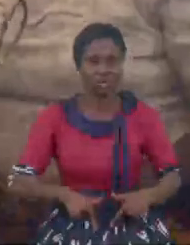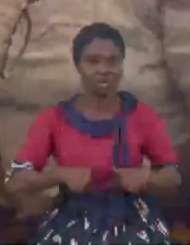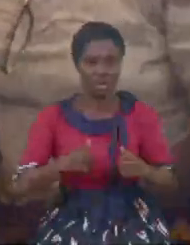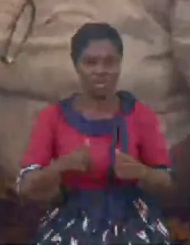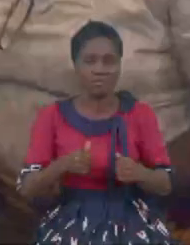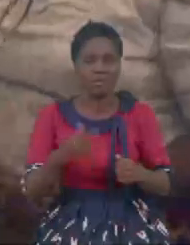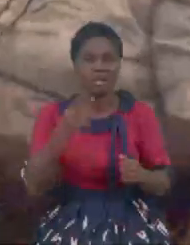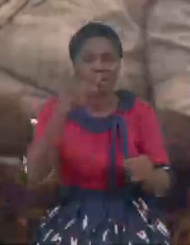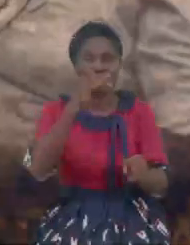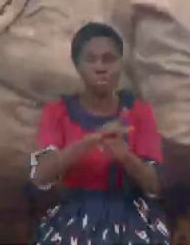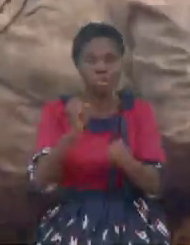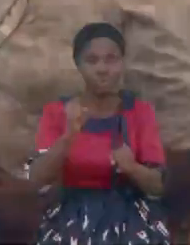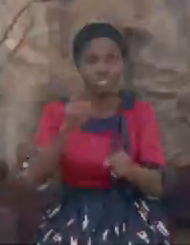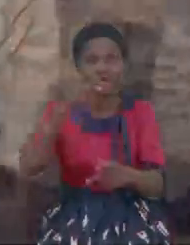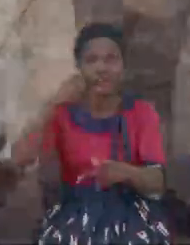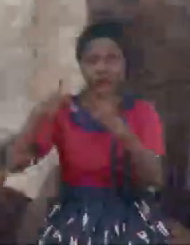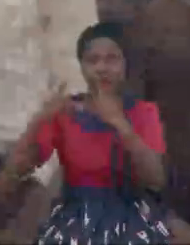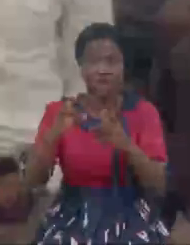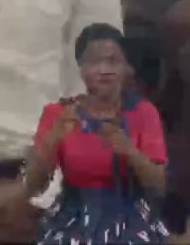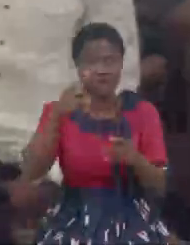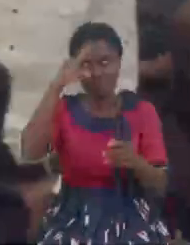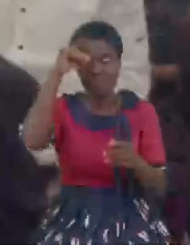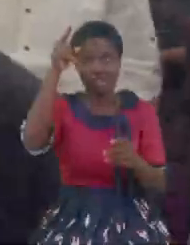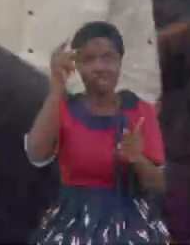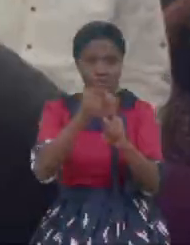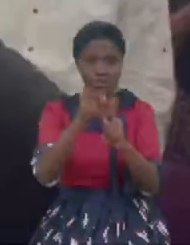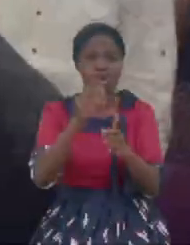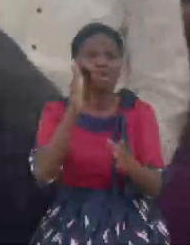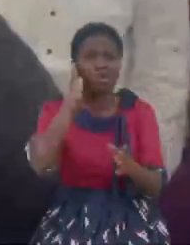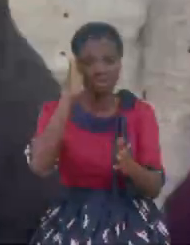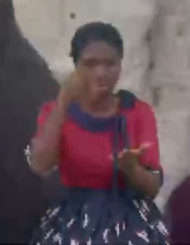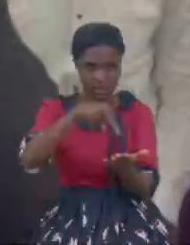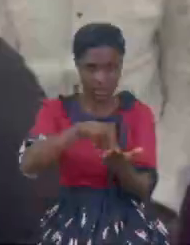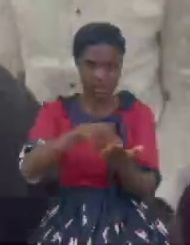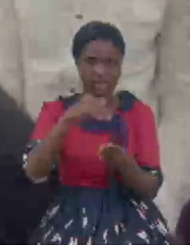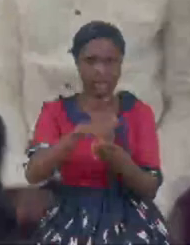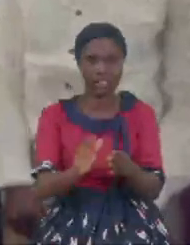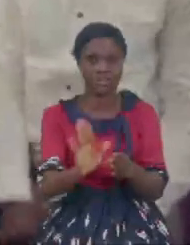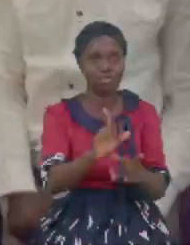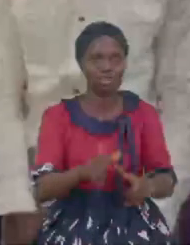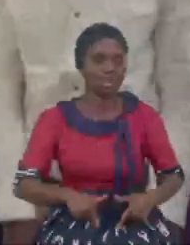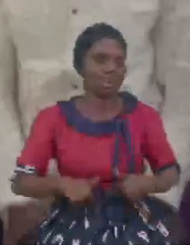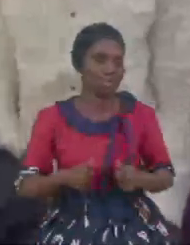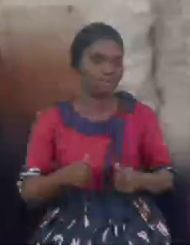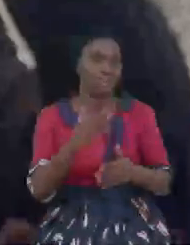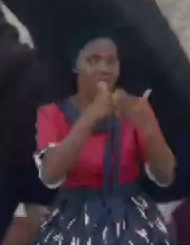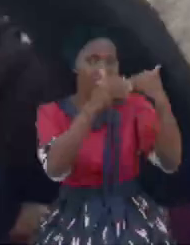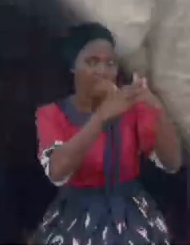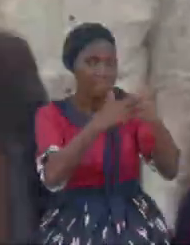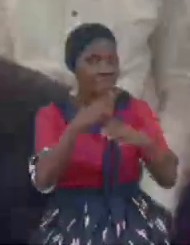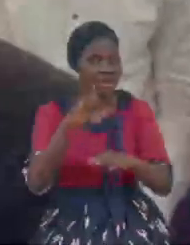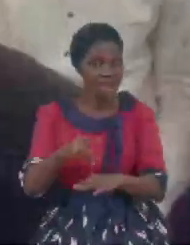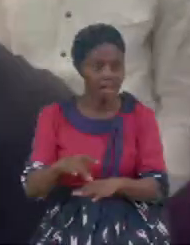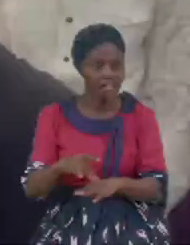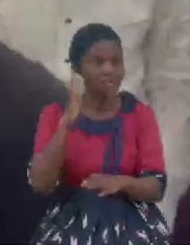La promesse de Dieu, la prophétie de sa parole va s'accomplir dans ta vie. Le ciel et la